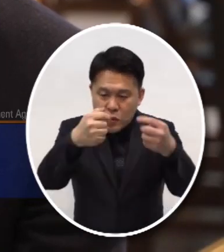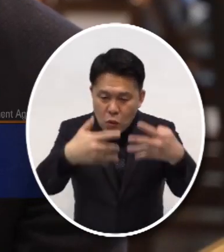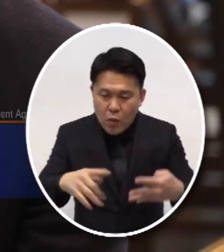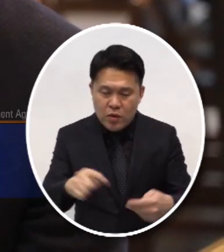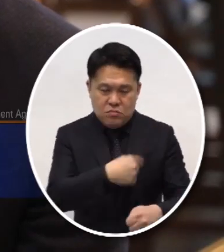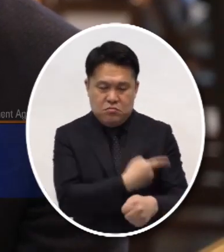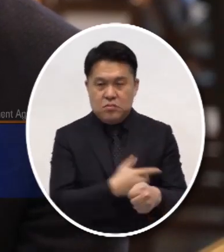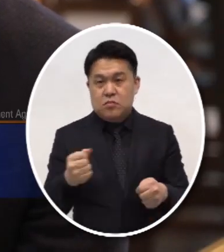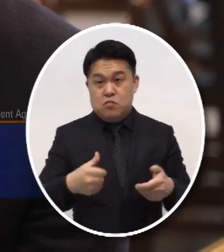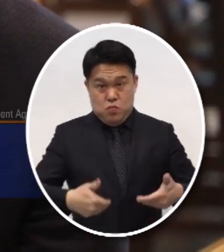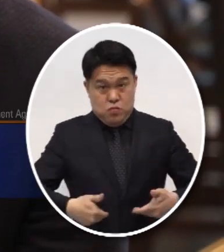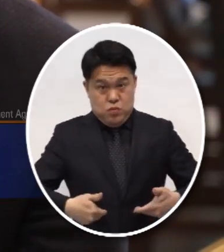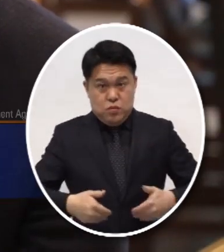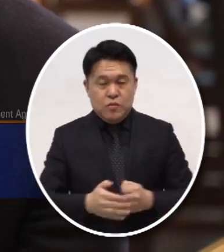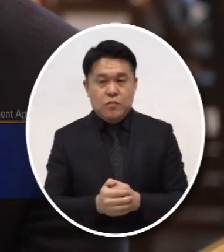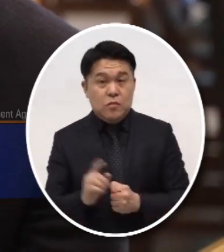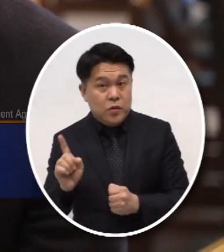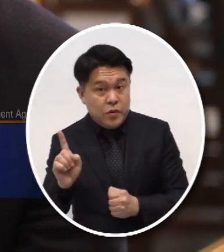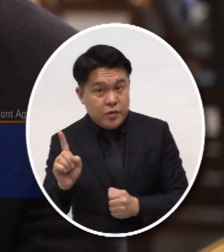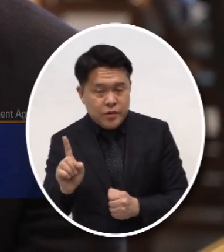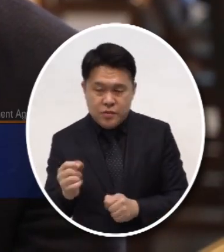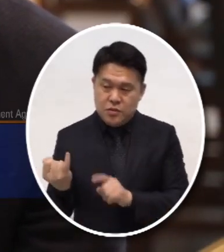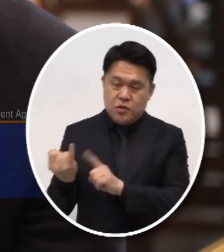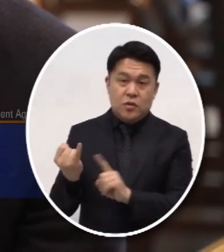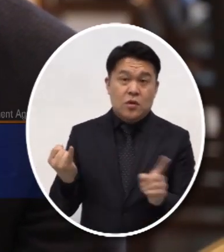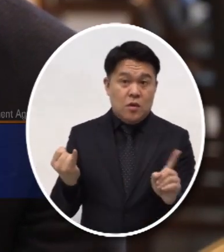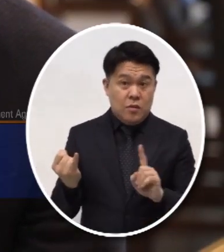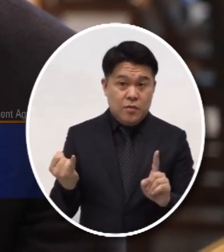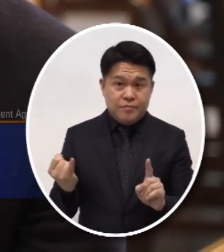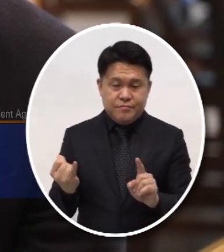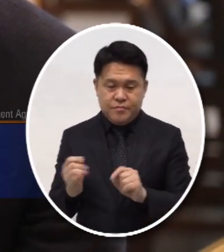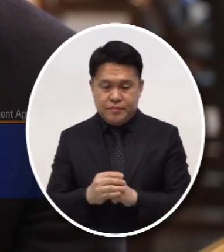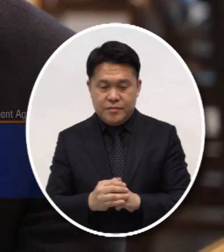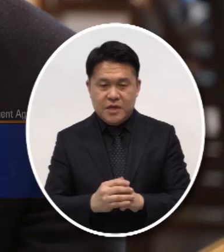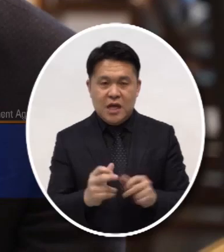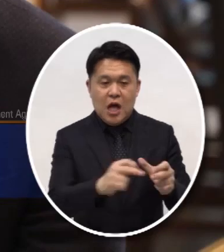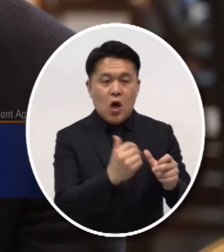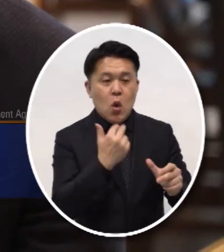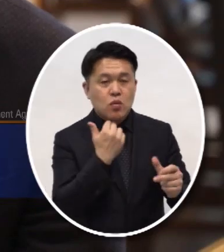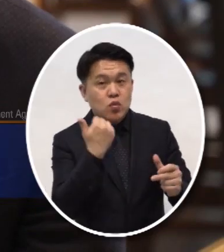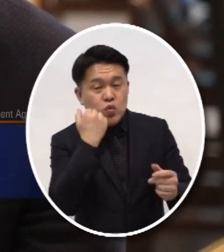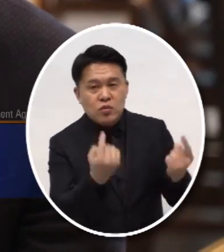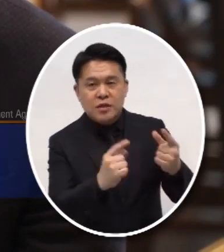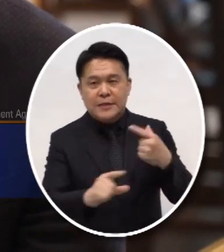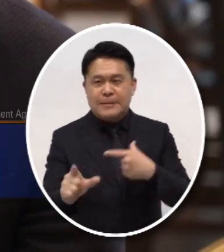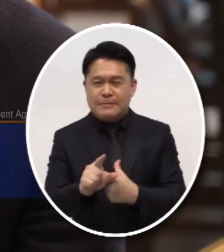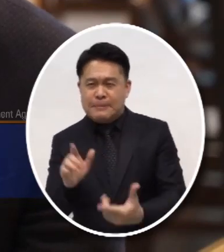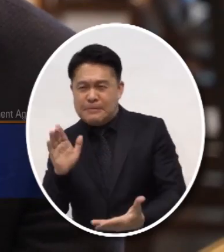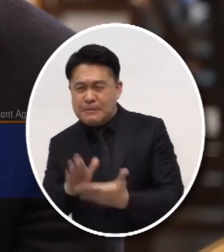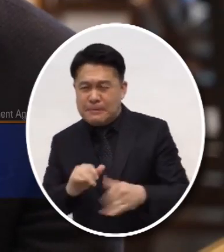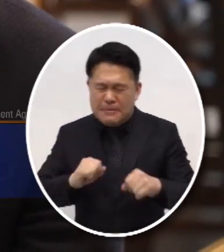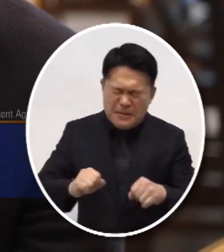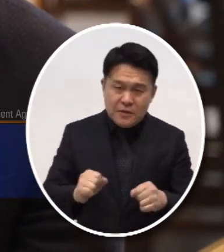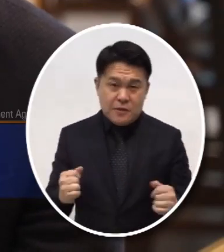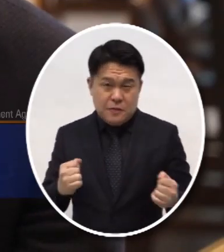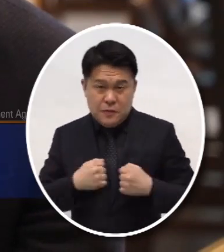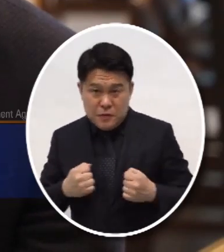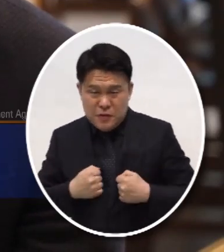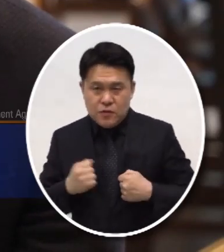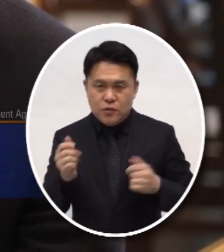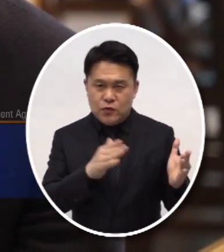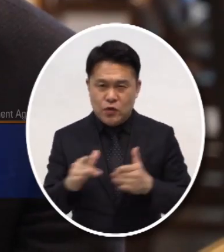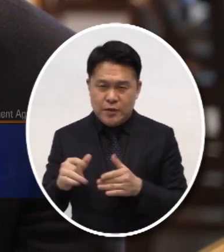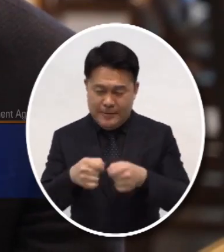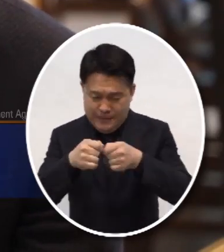있고요. 그렇기 때문에 엘레나도 때로는 비장애인보다 더 열정적이고